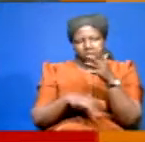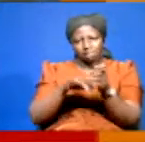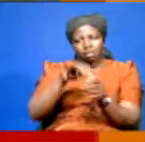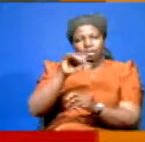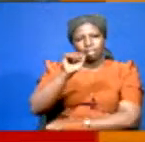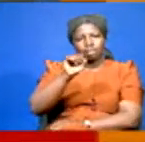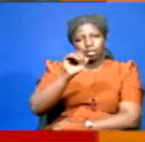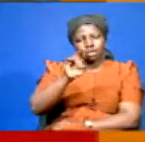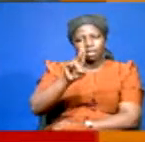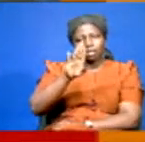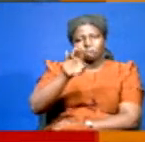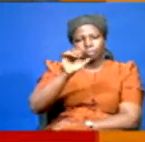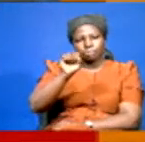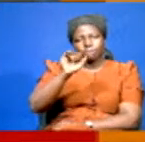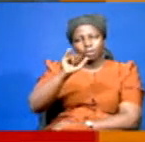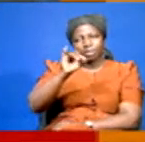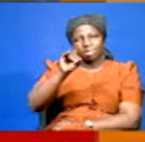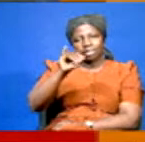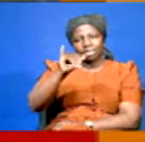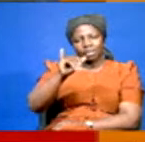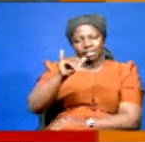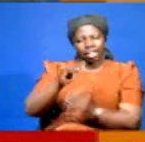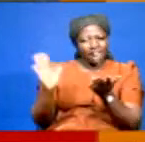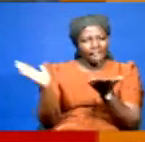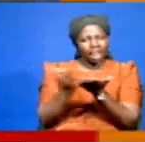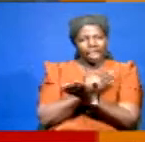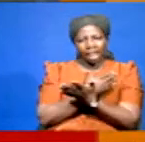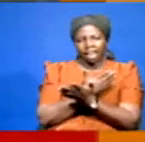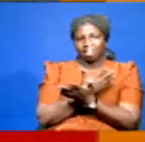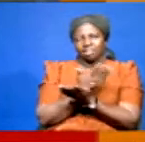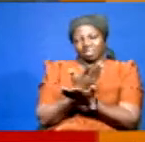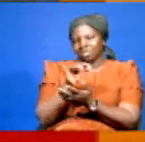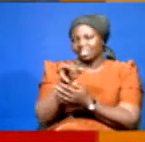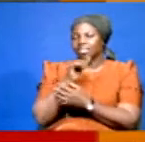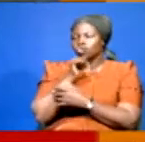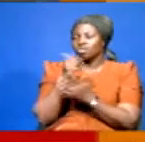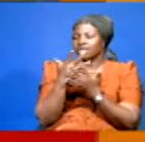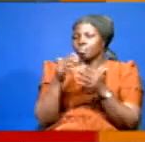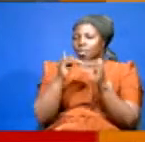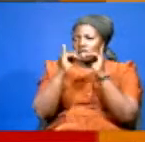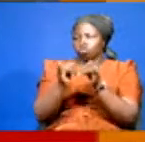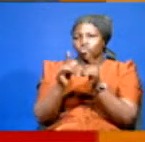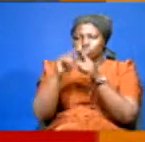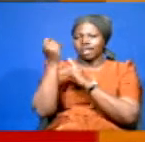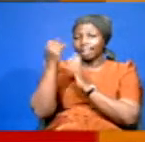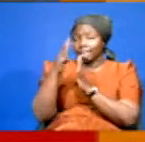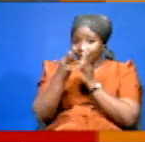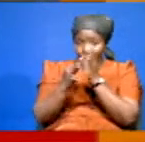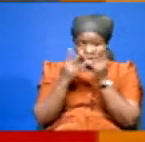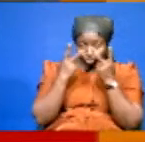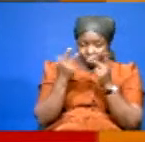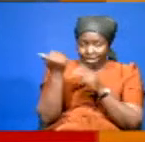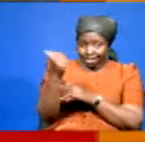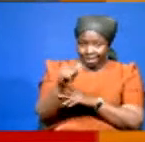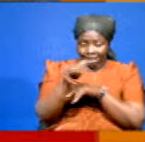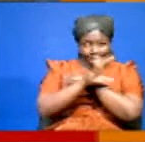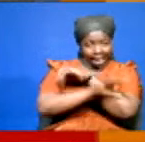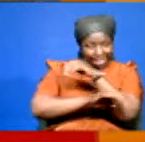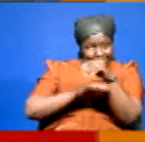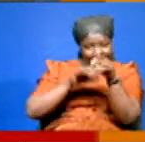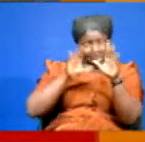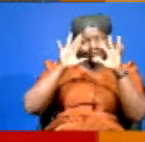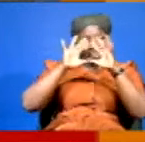kwanza. Subsidies is not new to Kenya, sio jambo geni kwa Wakenya. Ukiangalia katika nchi yote, katika nchi zote